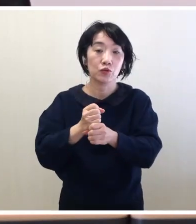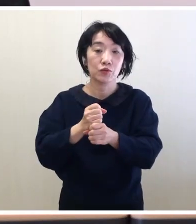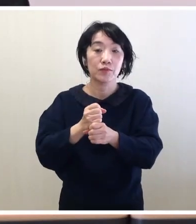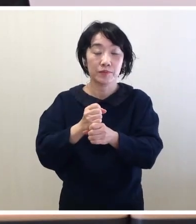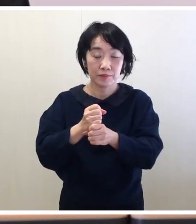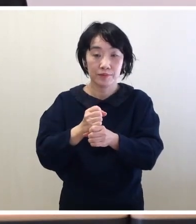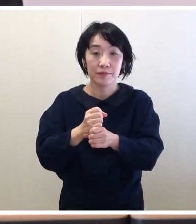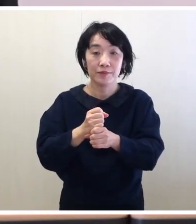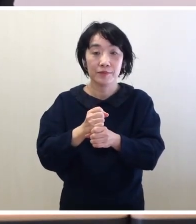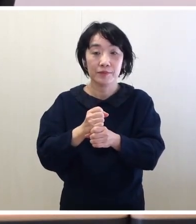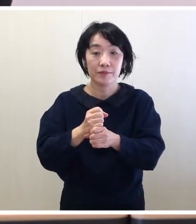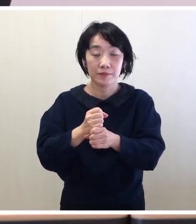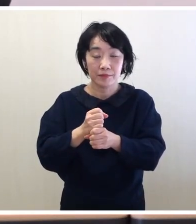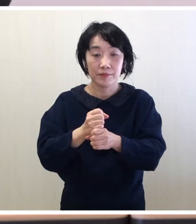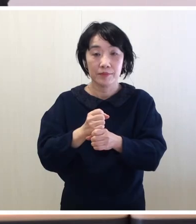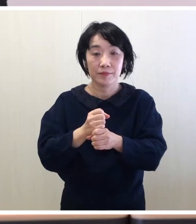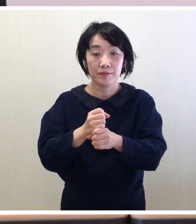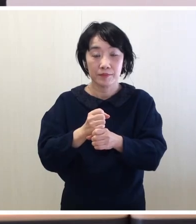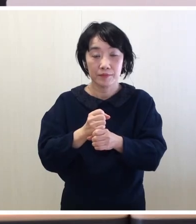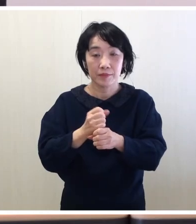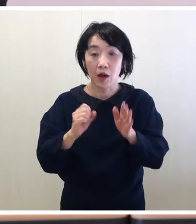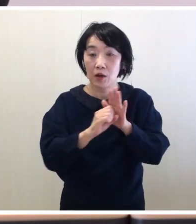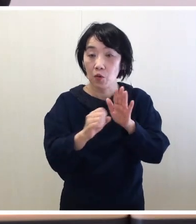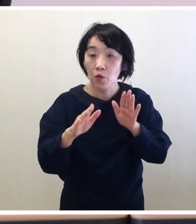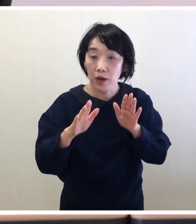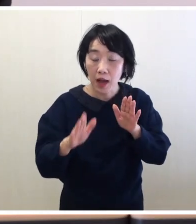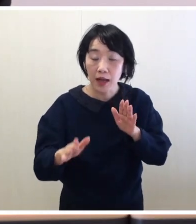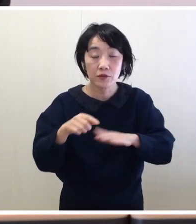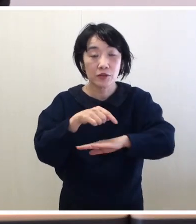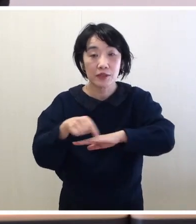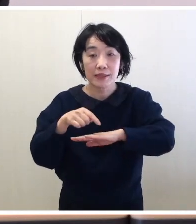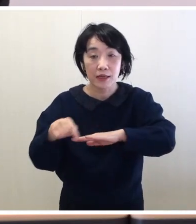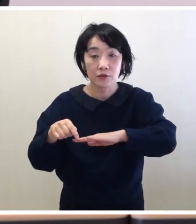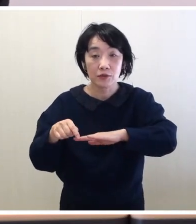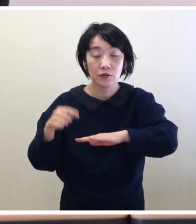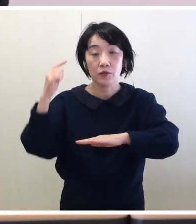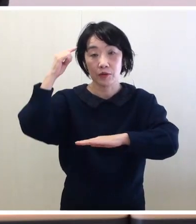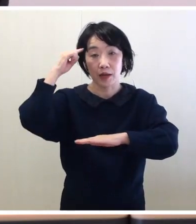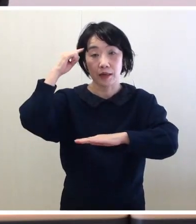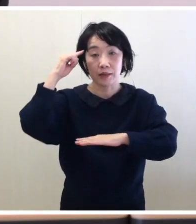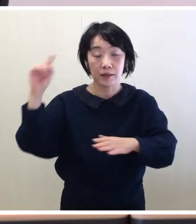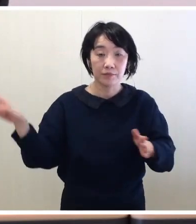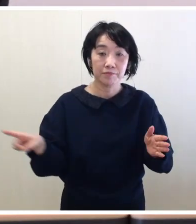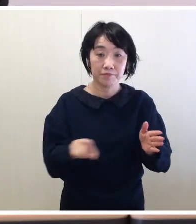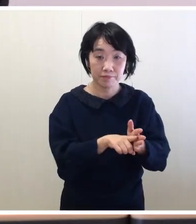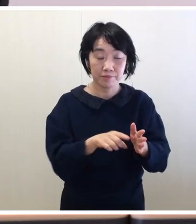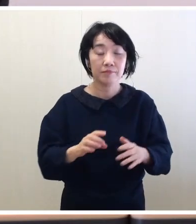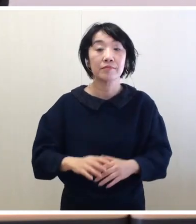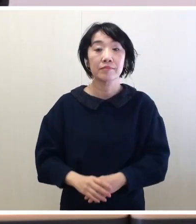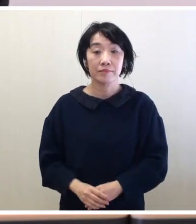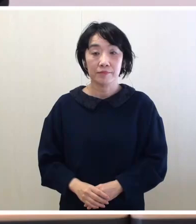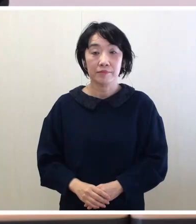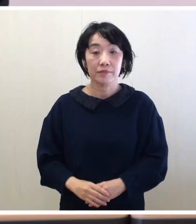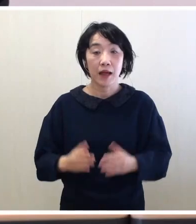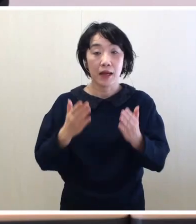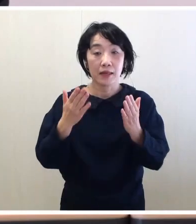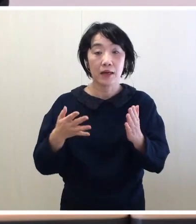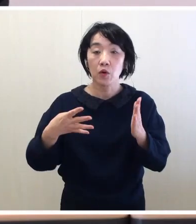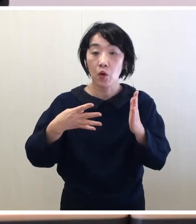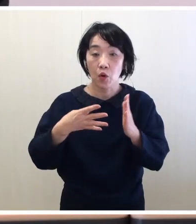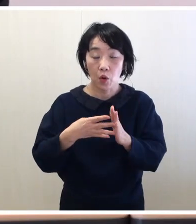値を創出するための極めて有効な政策であると考えてきました